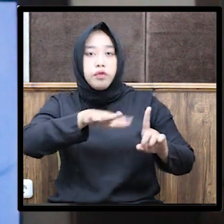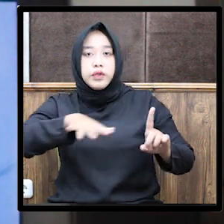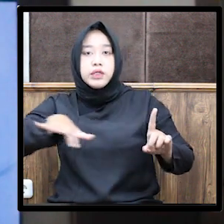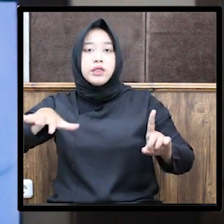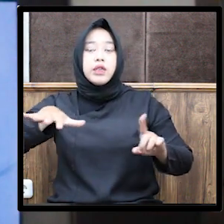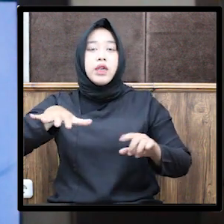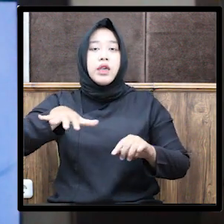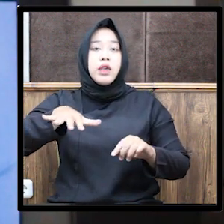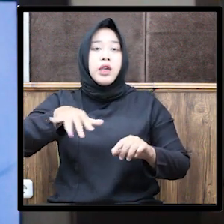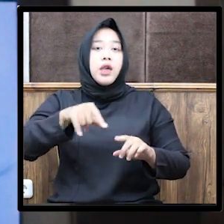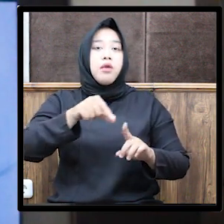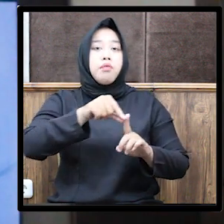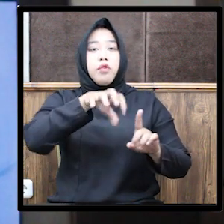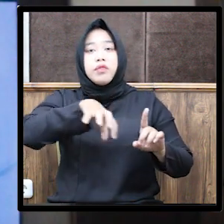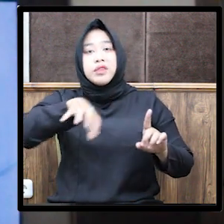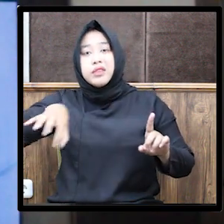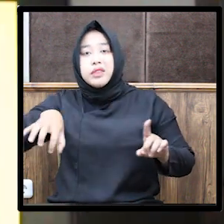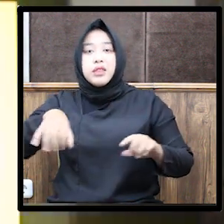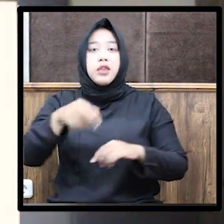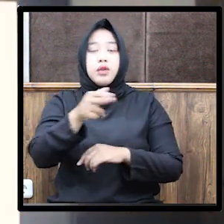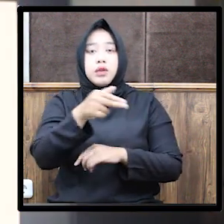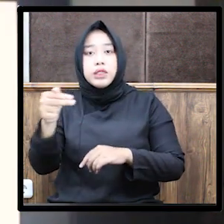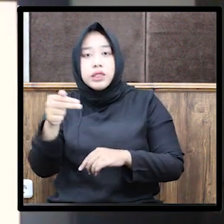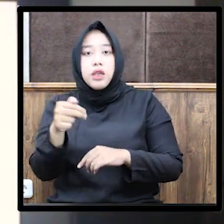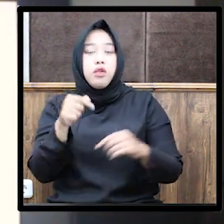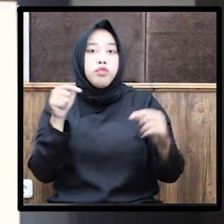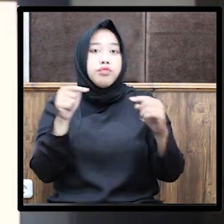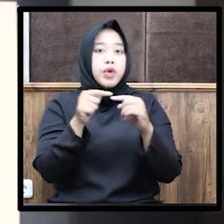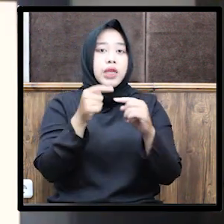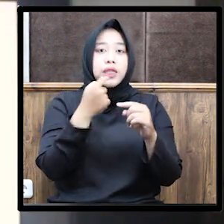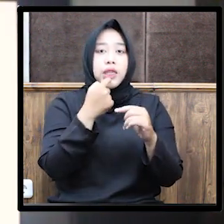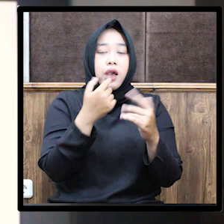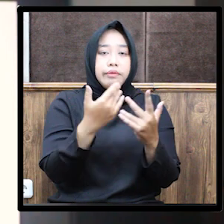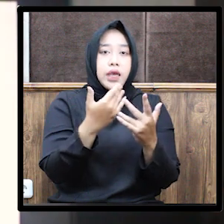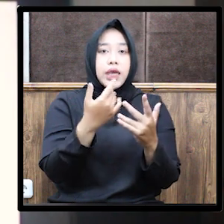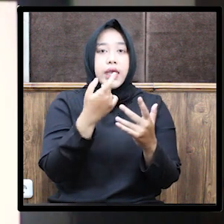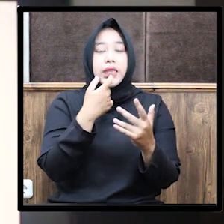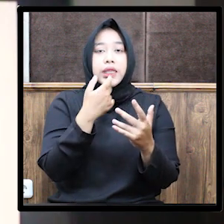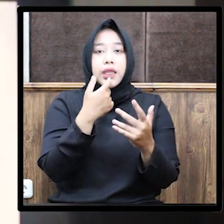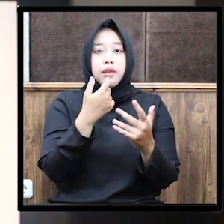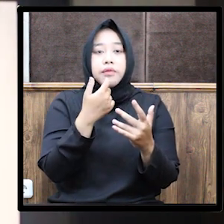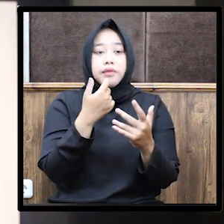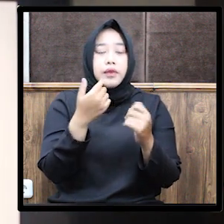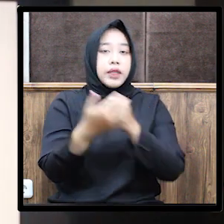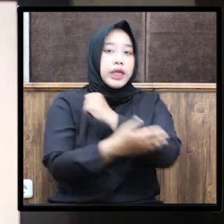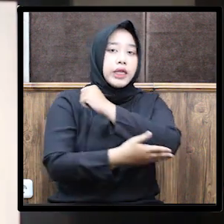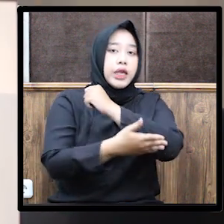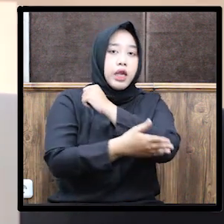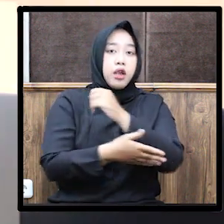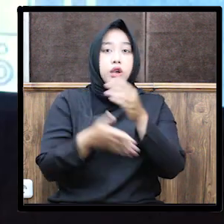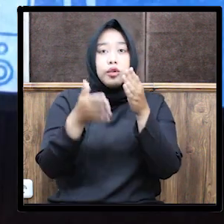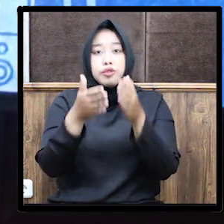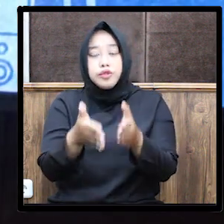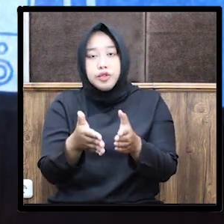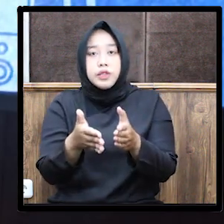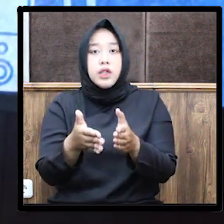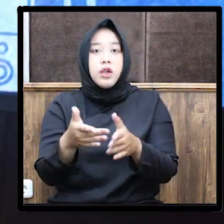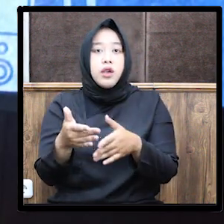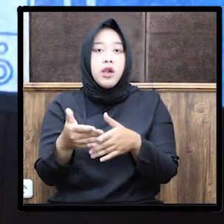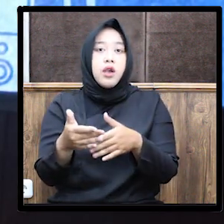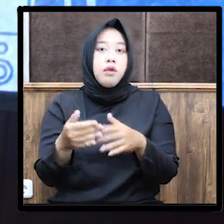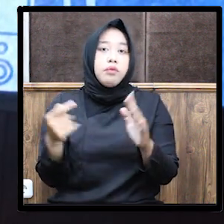surveinya dilakukan di hampir semua provinsi di Indonesia ya. Tentu ini adalah potret kondisi berkaitan bagaimana